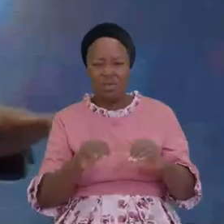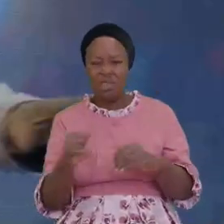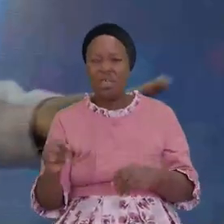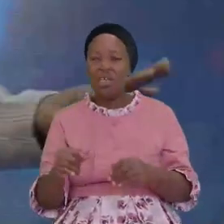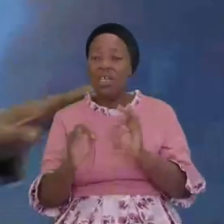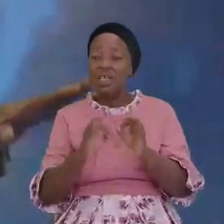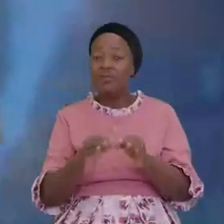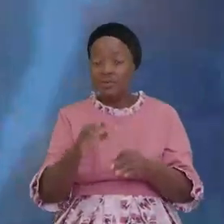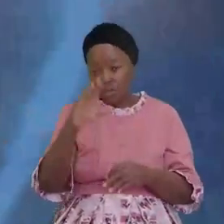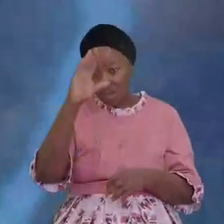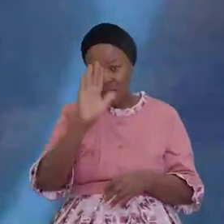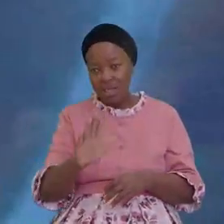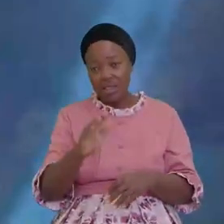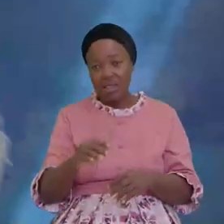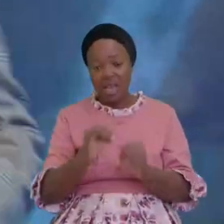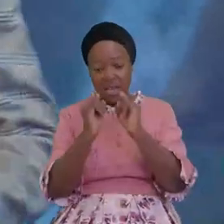qu'ils font?